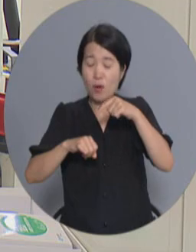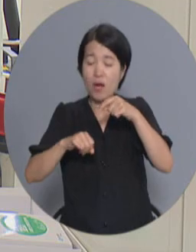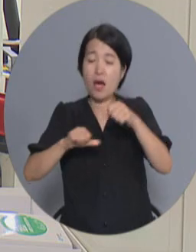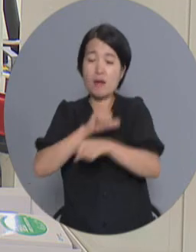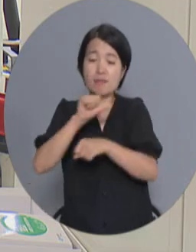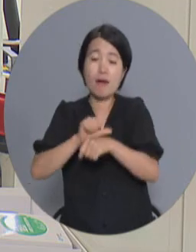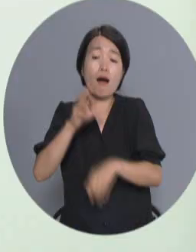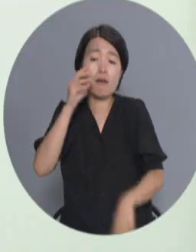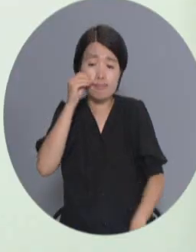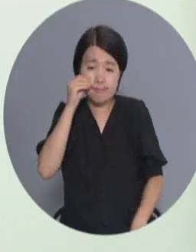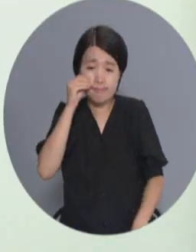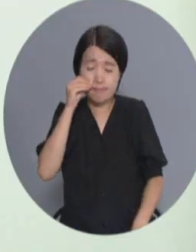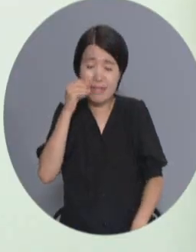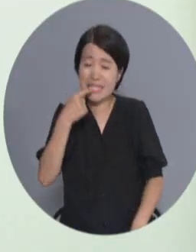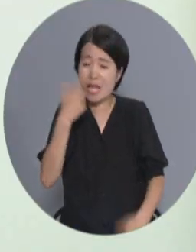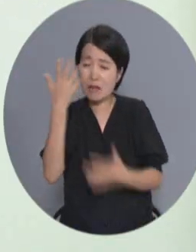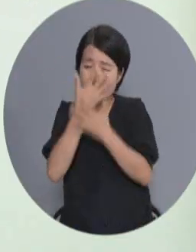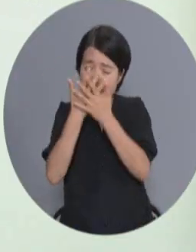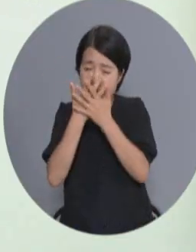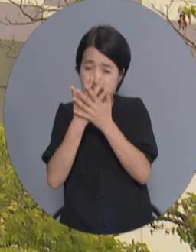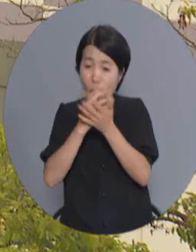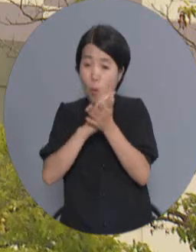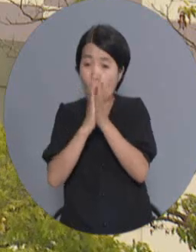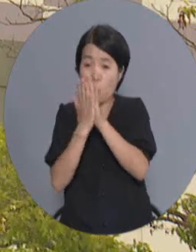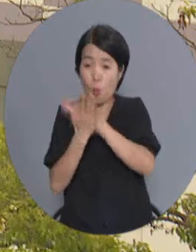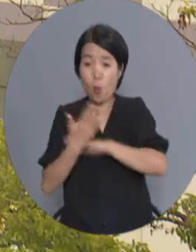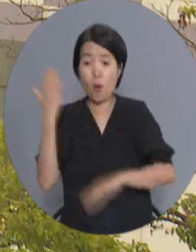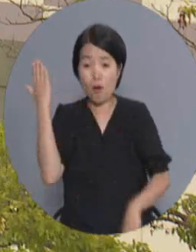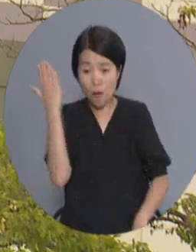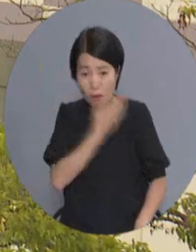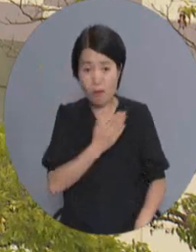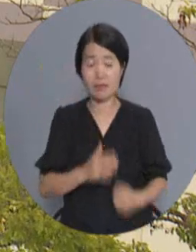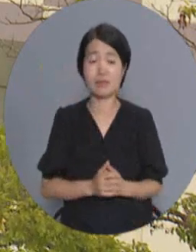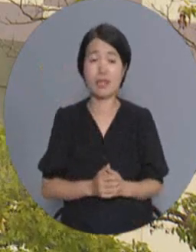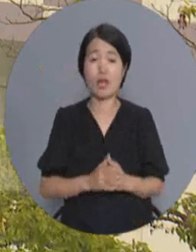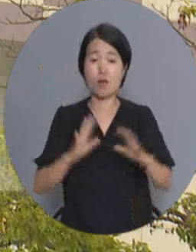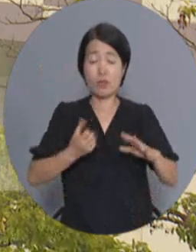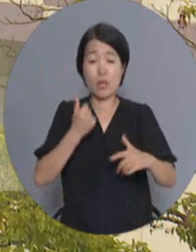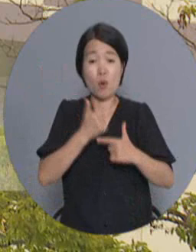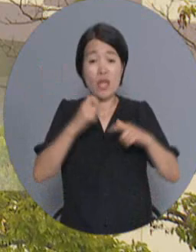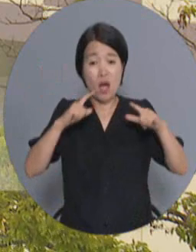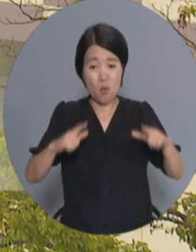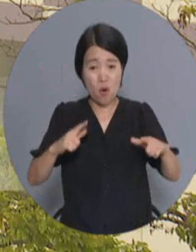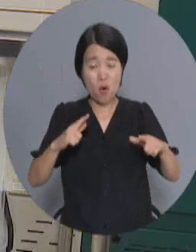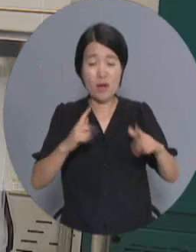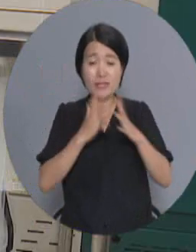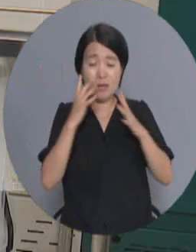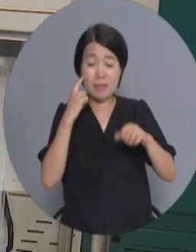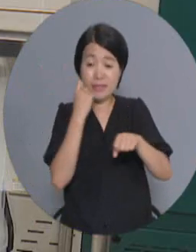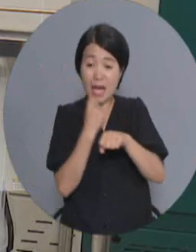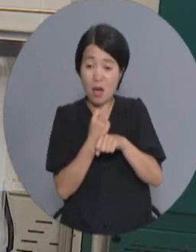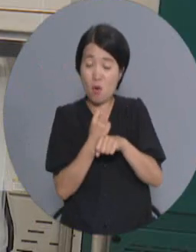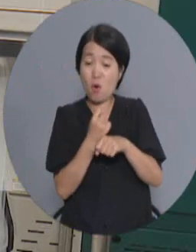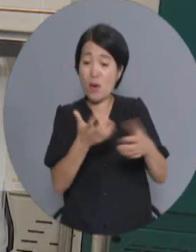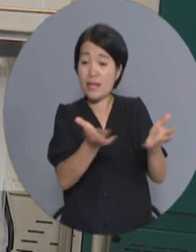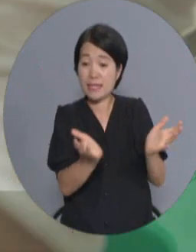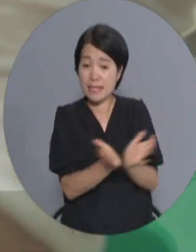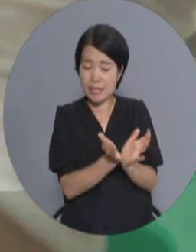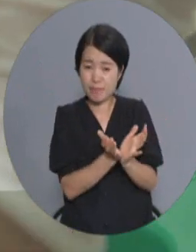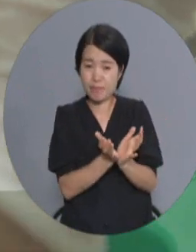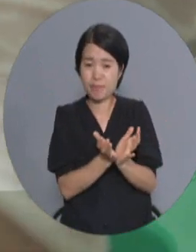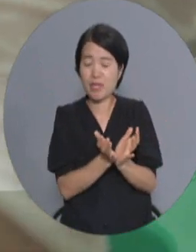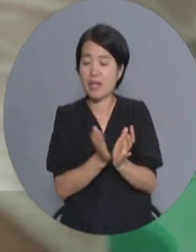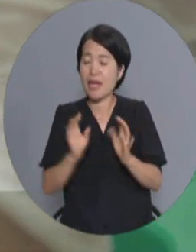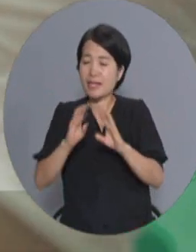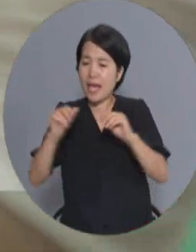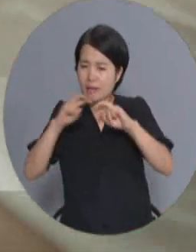혼탁했던 세균 배양액이 투명하게 변했습니다. 국립 호남권 생물자원관 연구팀이 토양 분석을 통해